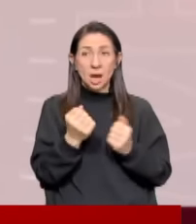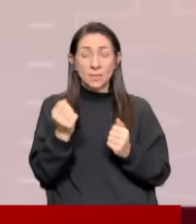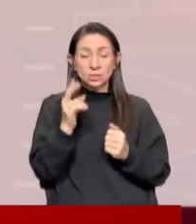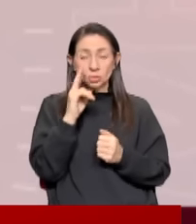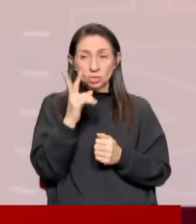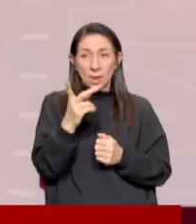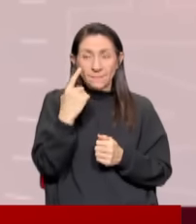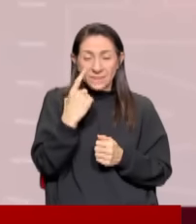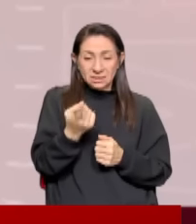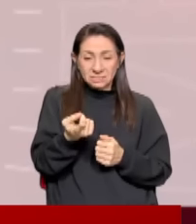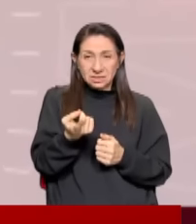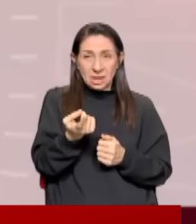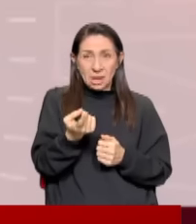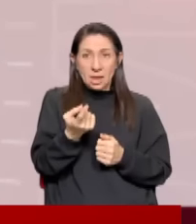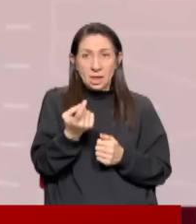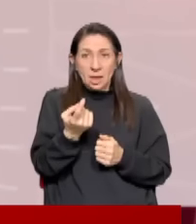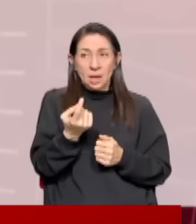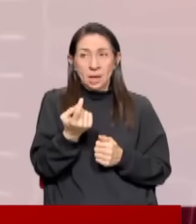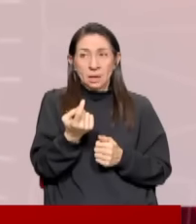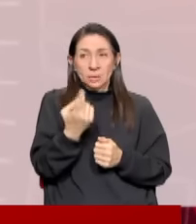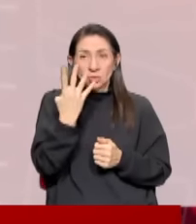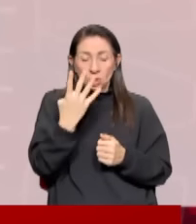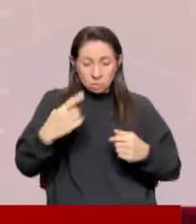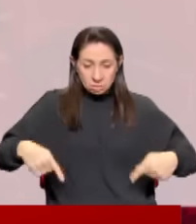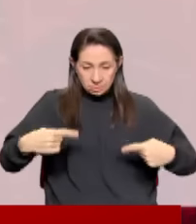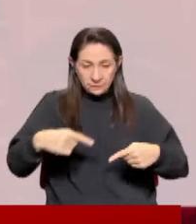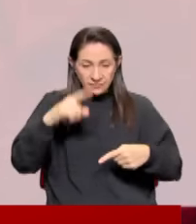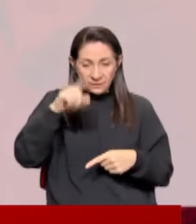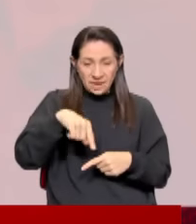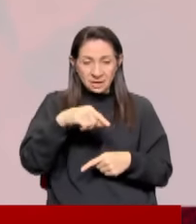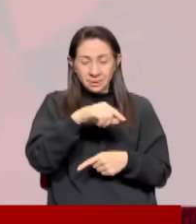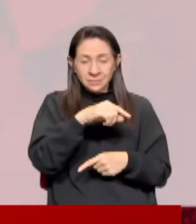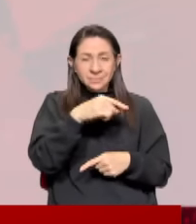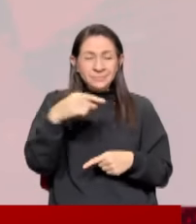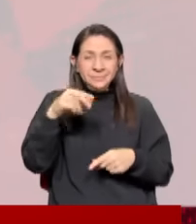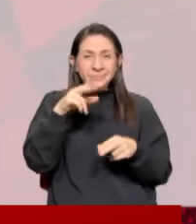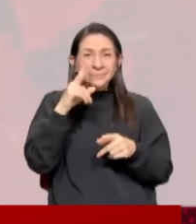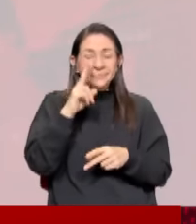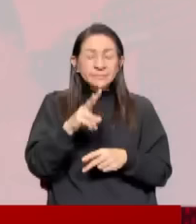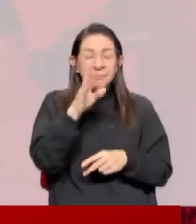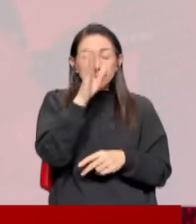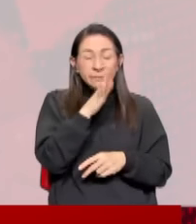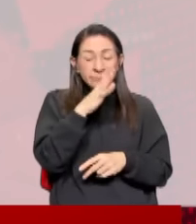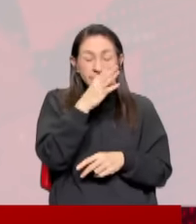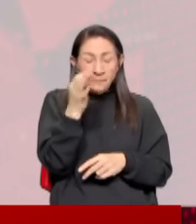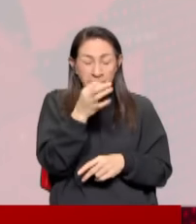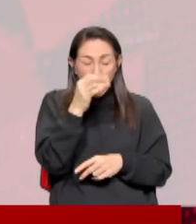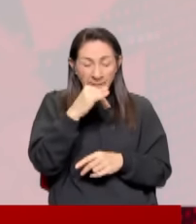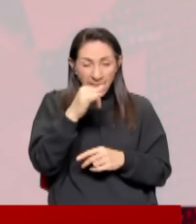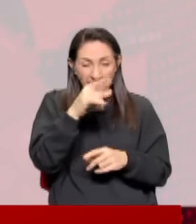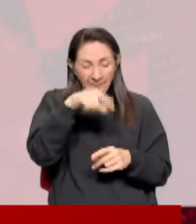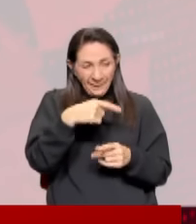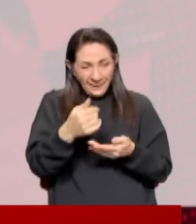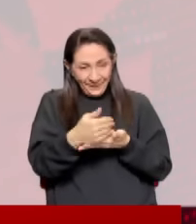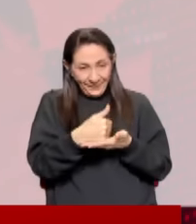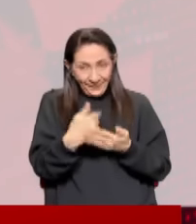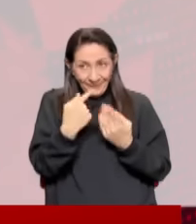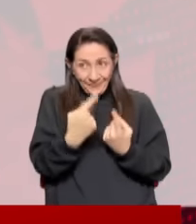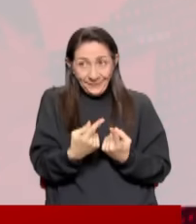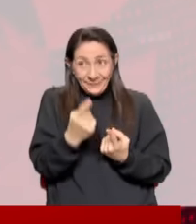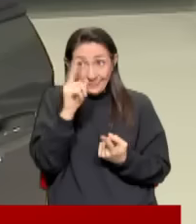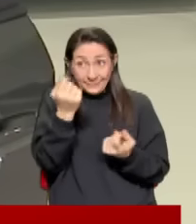sonuçta baktığımız zaman bir dört tekerlekli vergi dairesi olarak görülüyor. Yani 500 milyara yakın bir vergi gelirinden